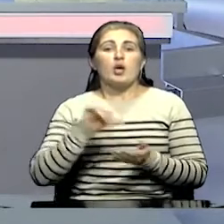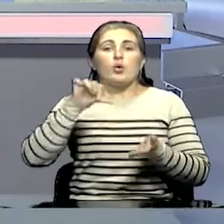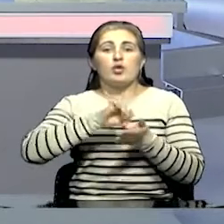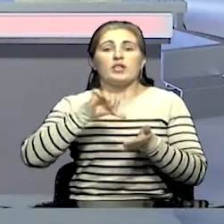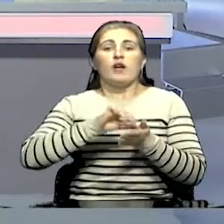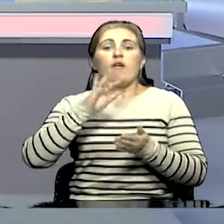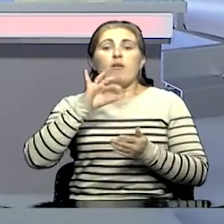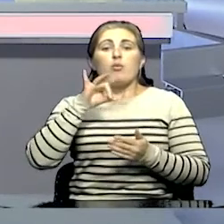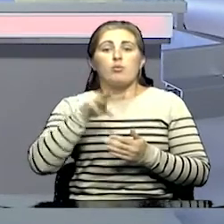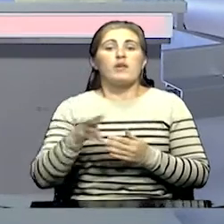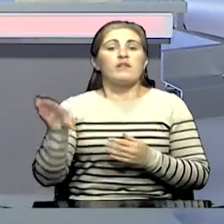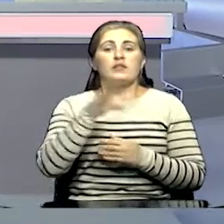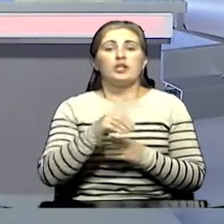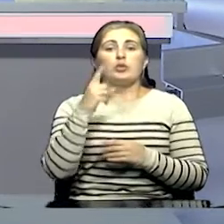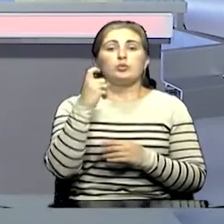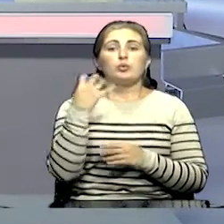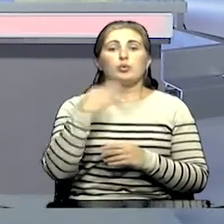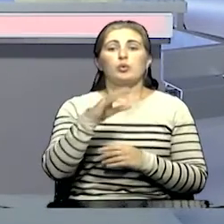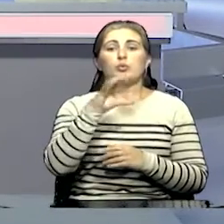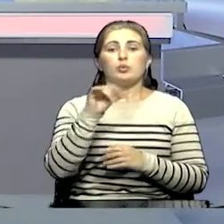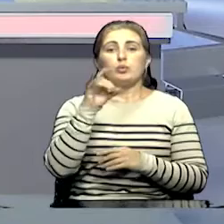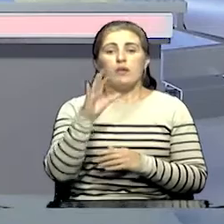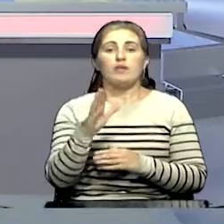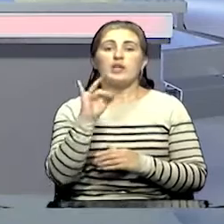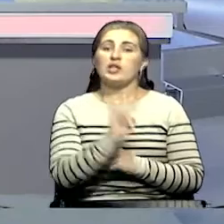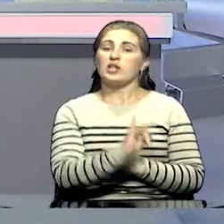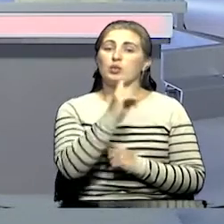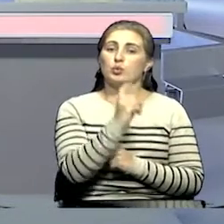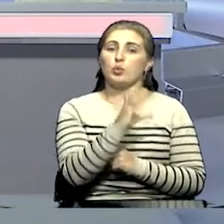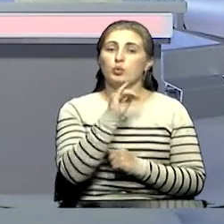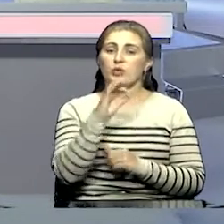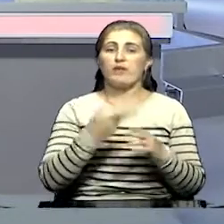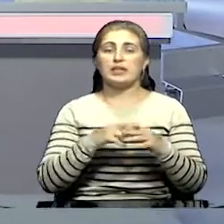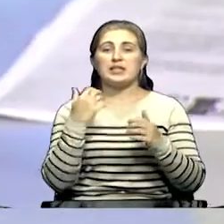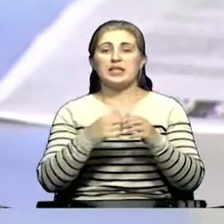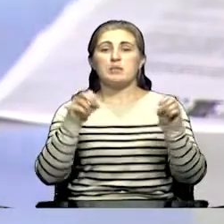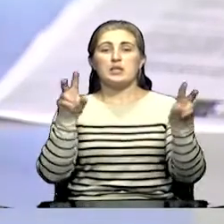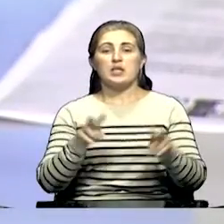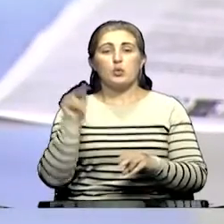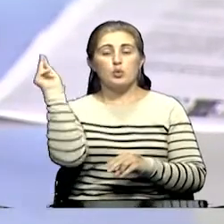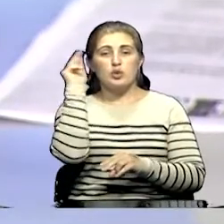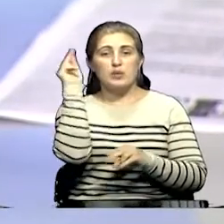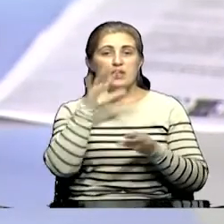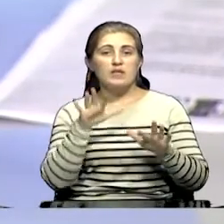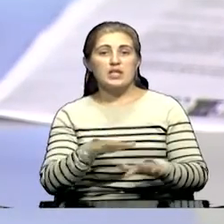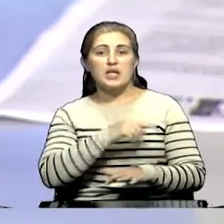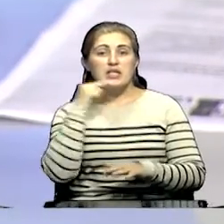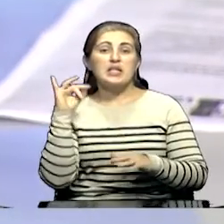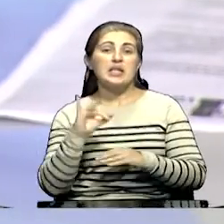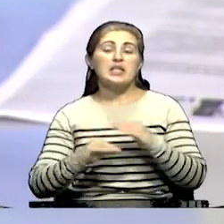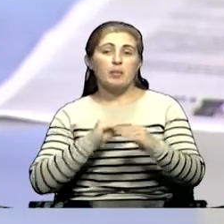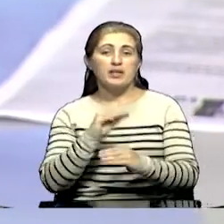форуме все сто сузов там были и 100 сузов этой средне-специальное учебное заведение россии и дополнительное